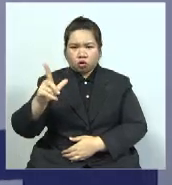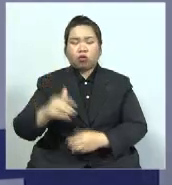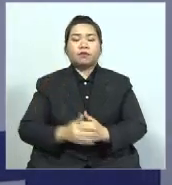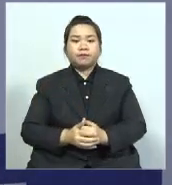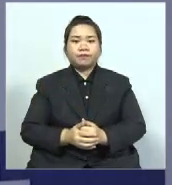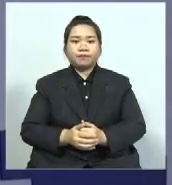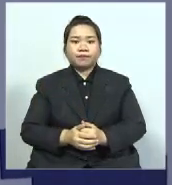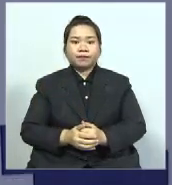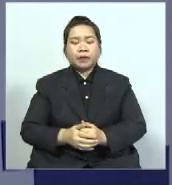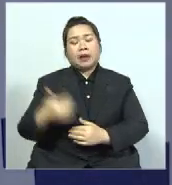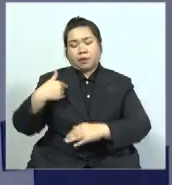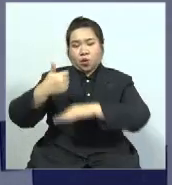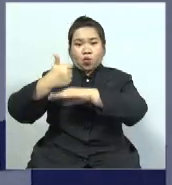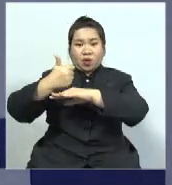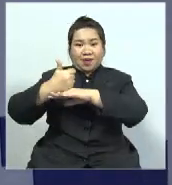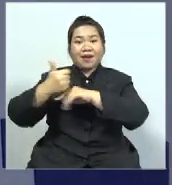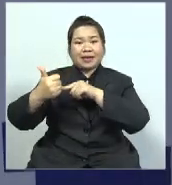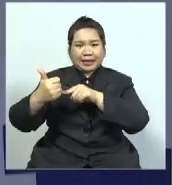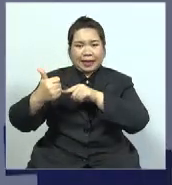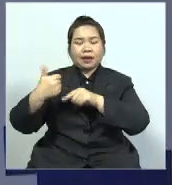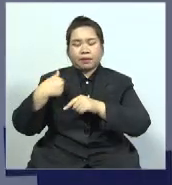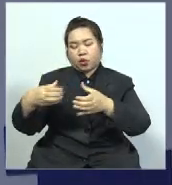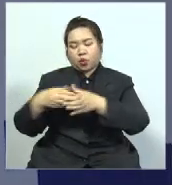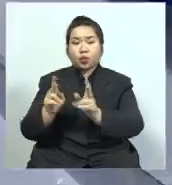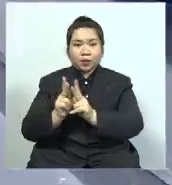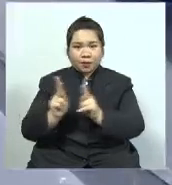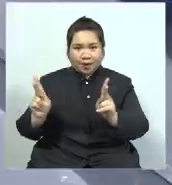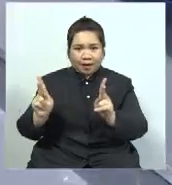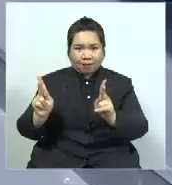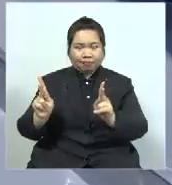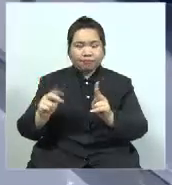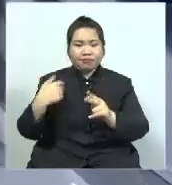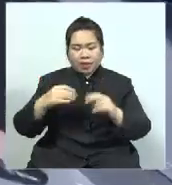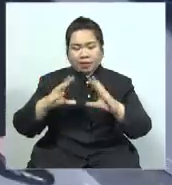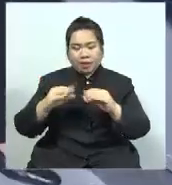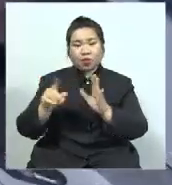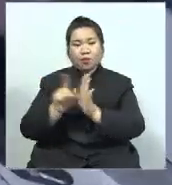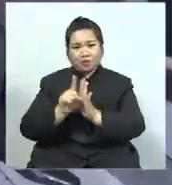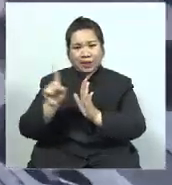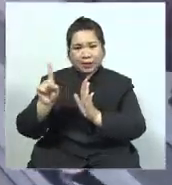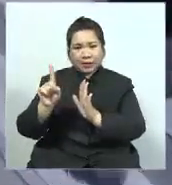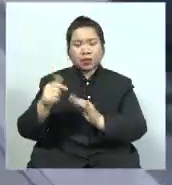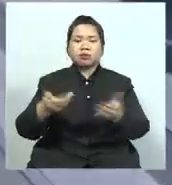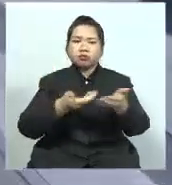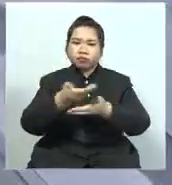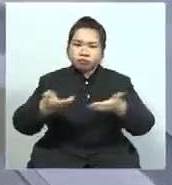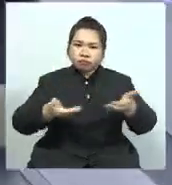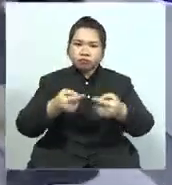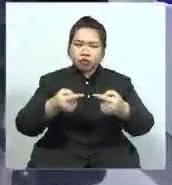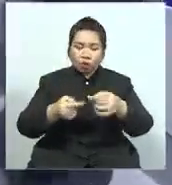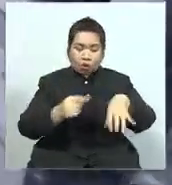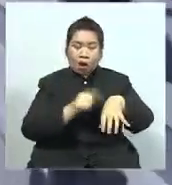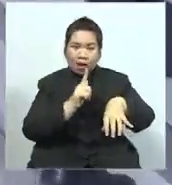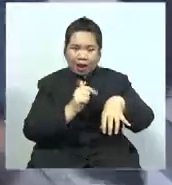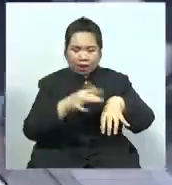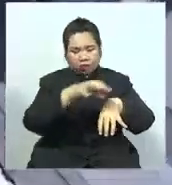ลพงพาณิชย์หัวหน้าพรรคนะคะแล้วก็คณะกรรมการบริหารพรรควันนี้มีการประชุมกันนัดแรกค่ะเพื่อที่จะหารือเกี่ยวกับการจัดตั้งสา